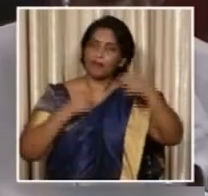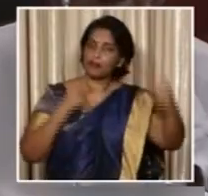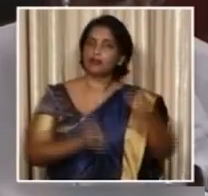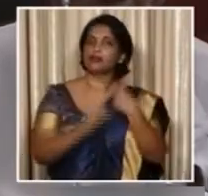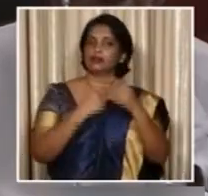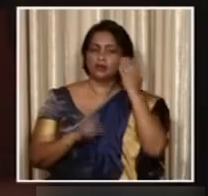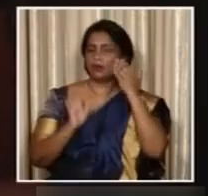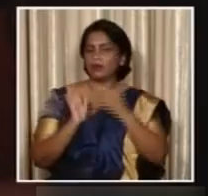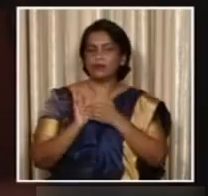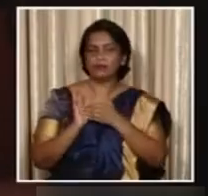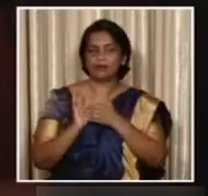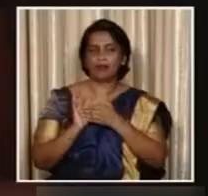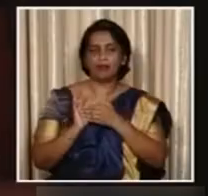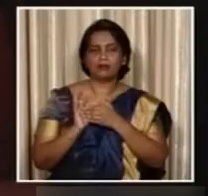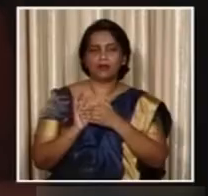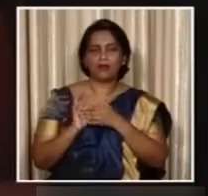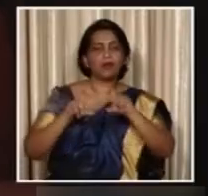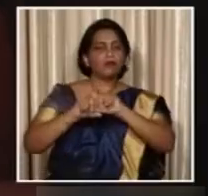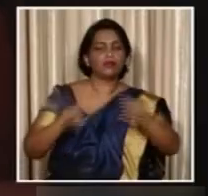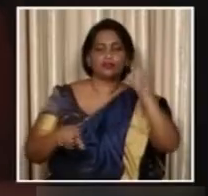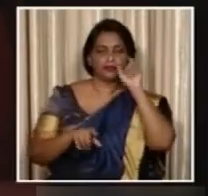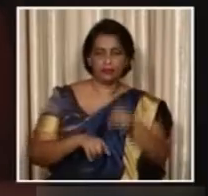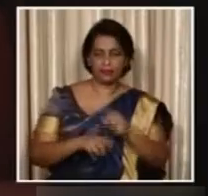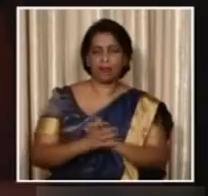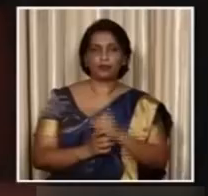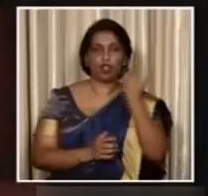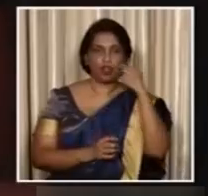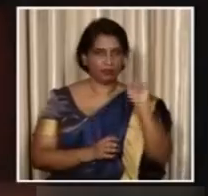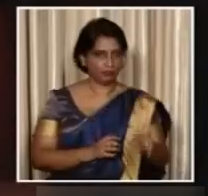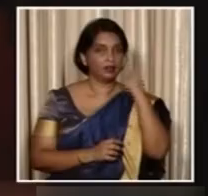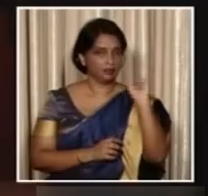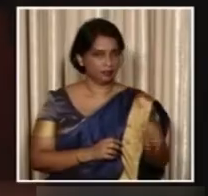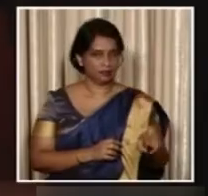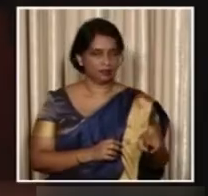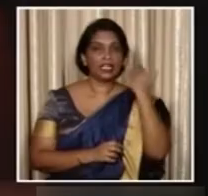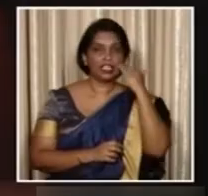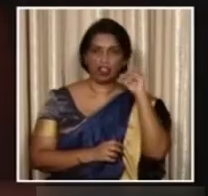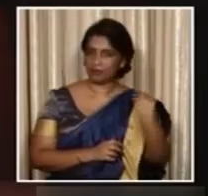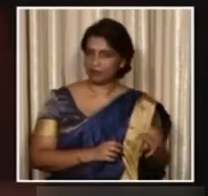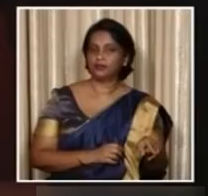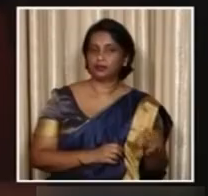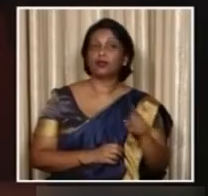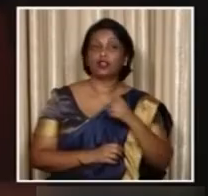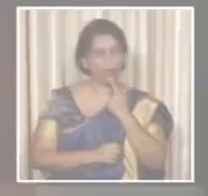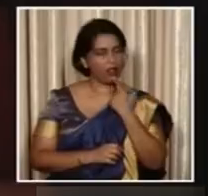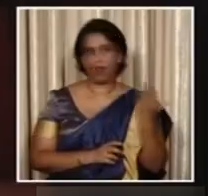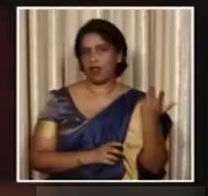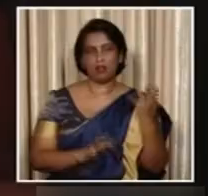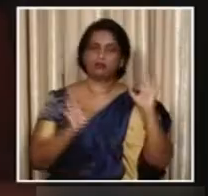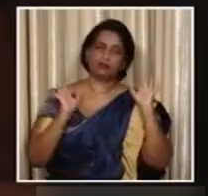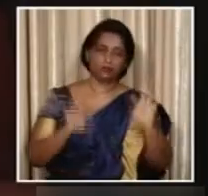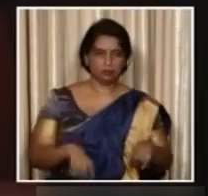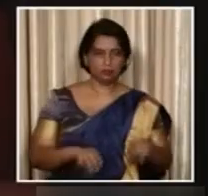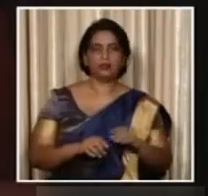කරනවා කියලා. ලැජ්ජ නැද්ද? ඔබතුමාගේ බෝඩ් එක බලන්න. මේකේ තියෙනවා green button, red button, yellow button. Yes, no,